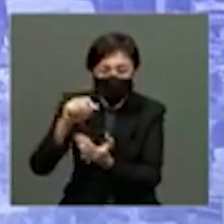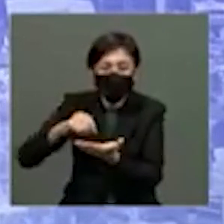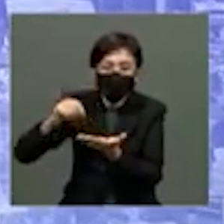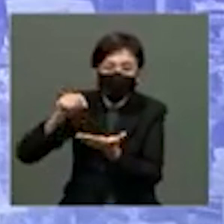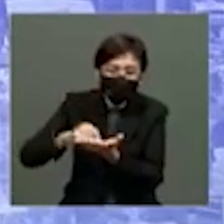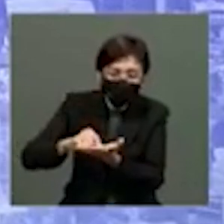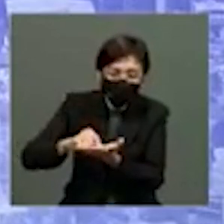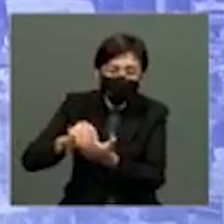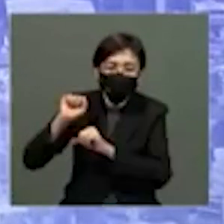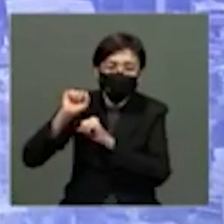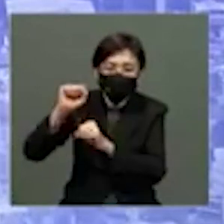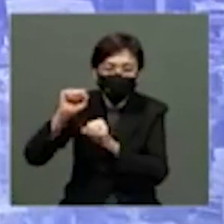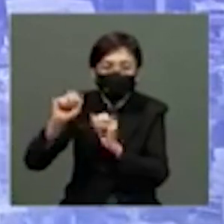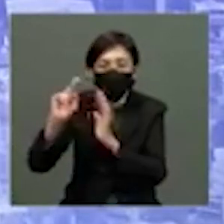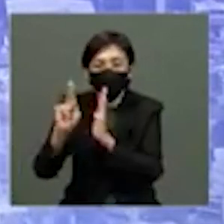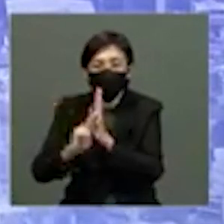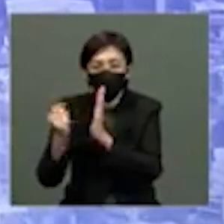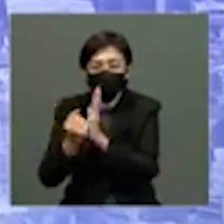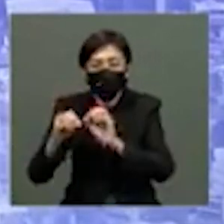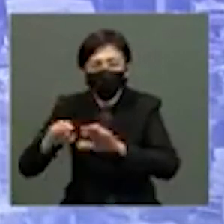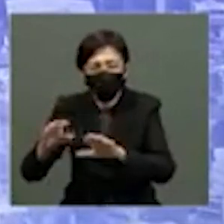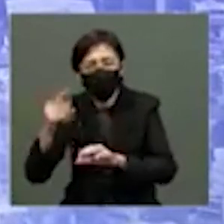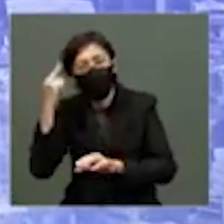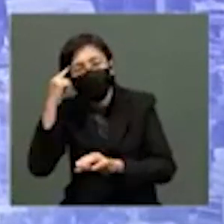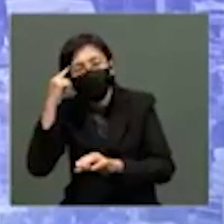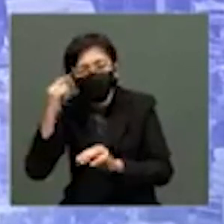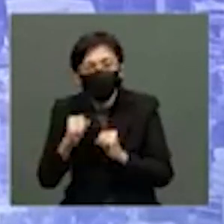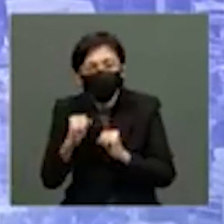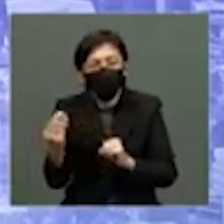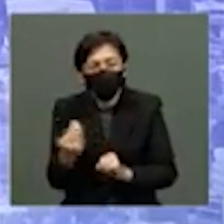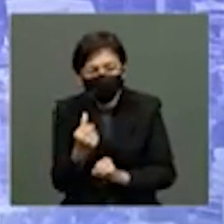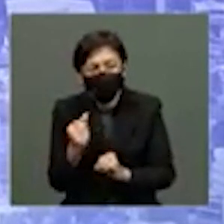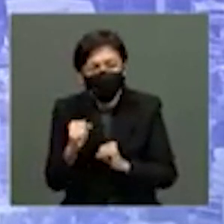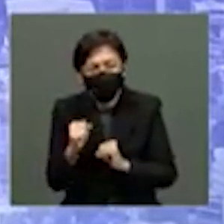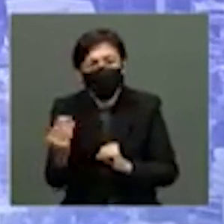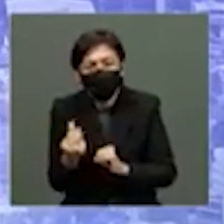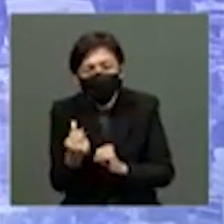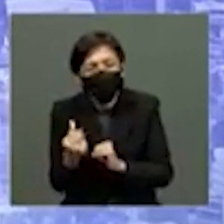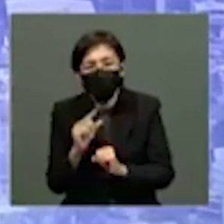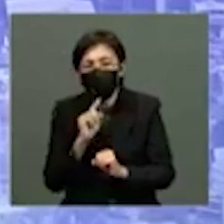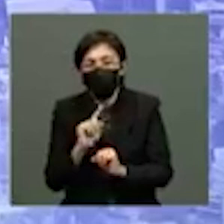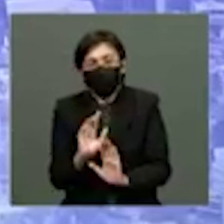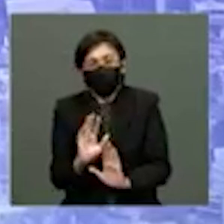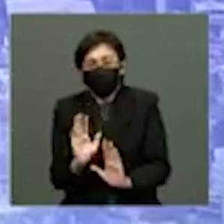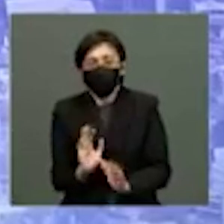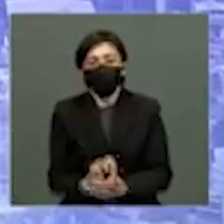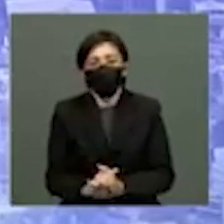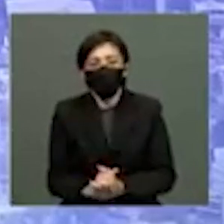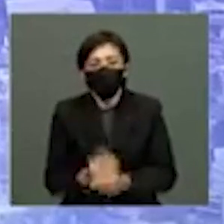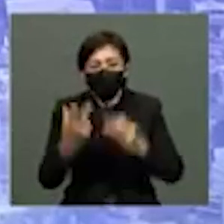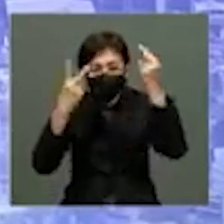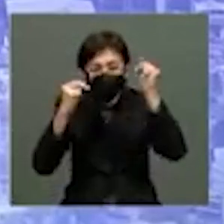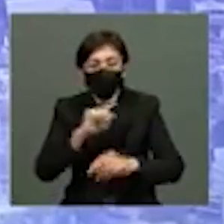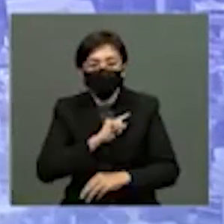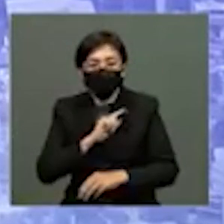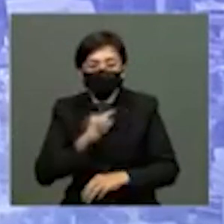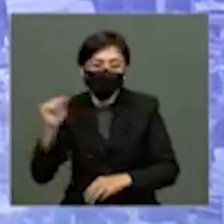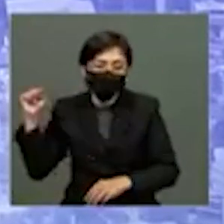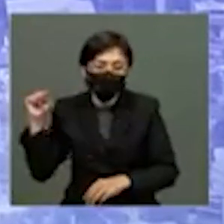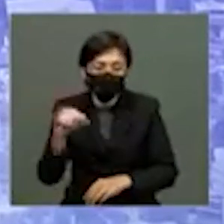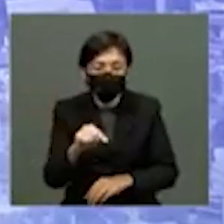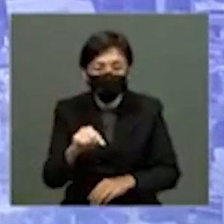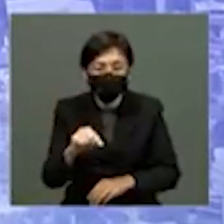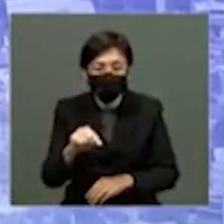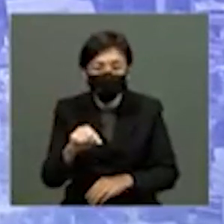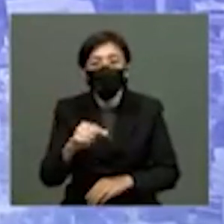ก็ประกาศในราชกิจจานุเบกษาซึ่งก็จะพยายามทำให้เร็วที่สุดนะครับท่านนายกรัฐมนตรีได้สั่งการมายังท่านผ